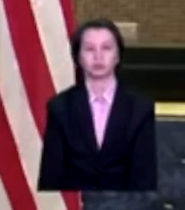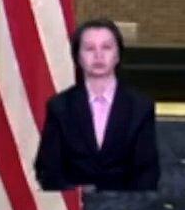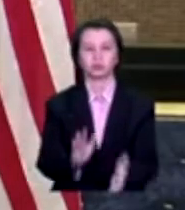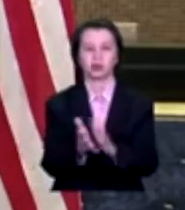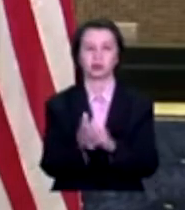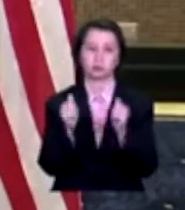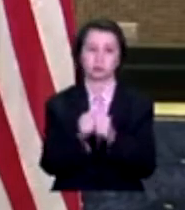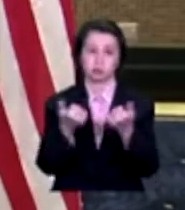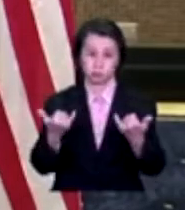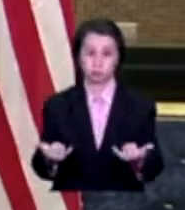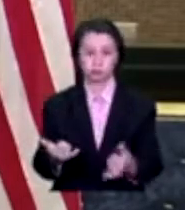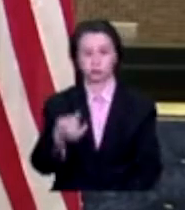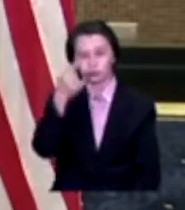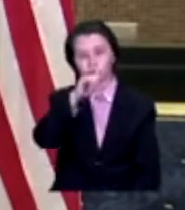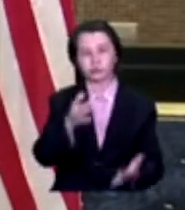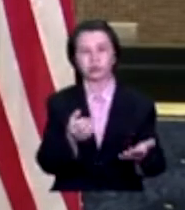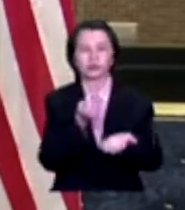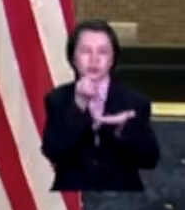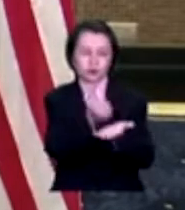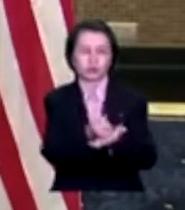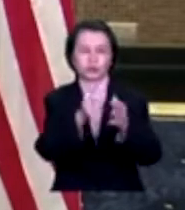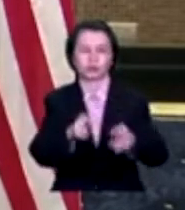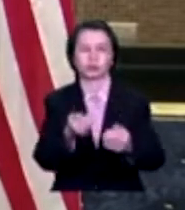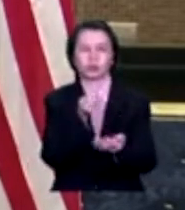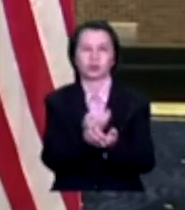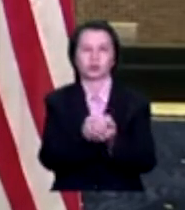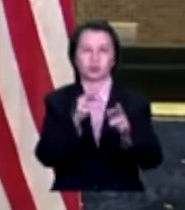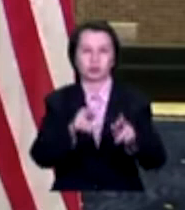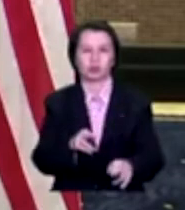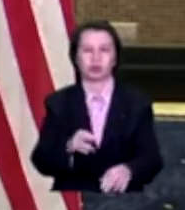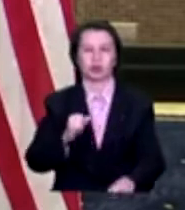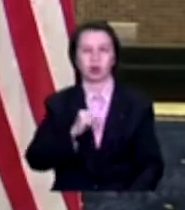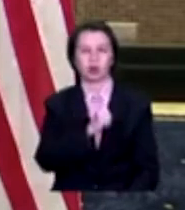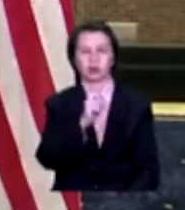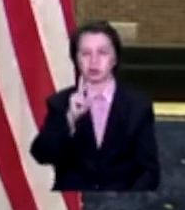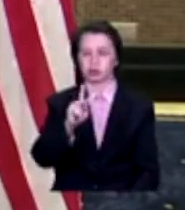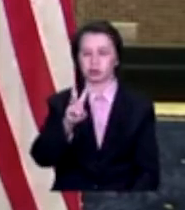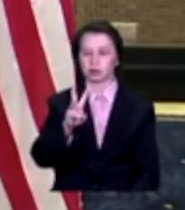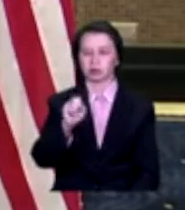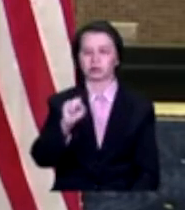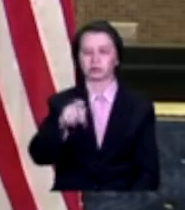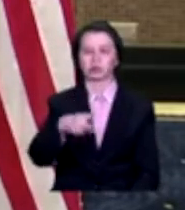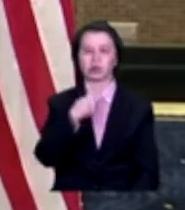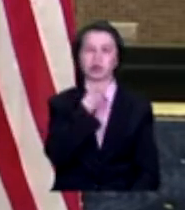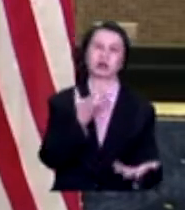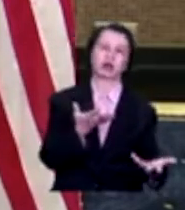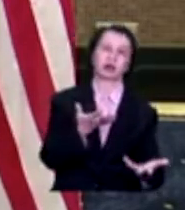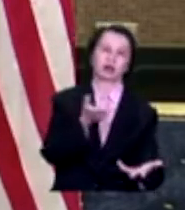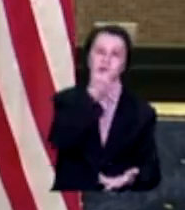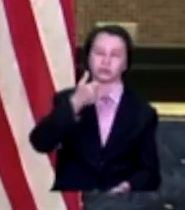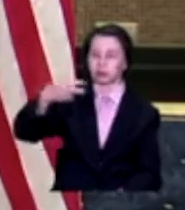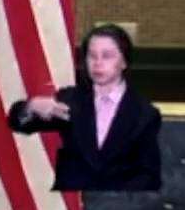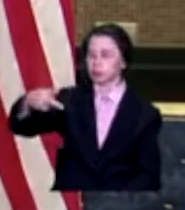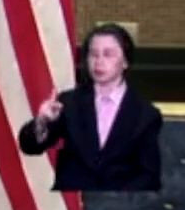Maka dengan ini, bagi meringankan beban kewangan ahli KWSP yang terjejas akibat